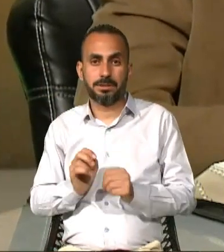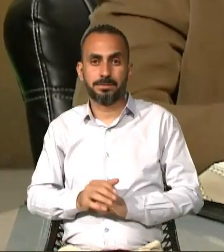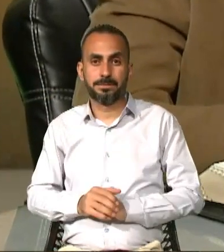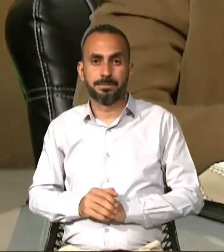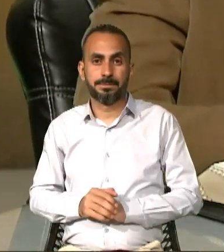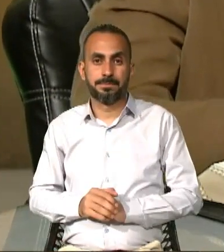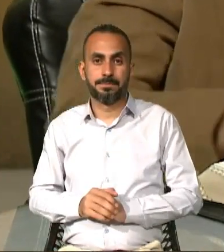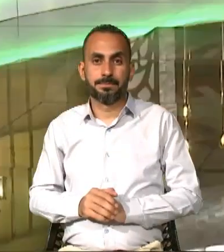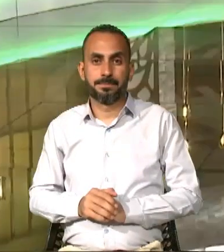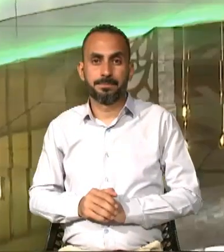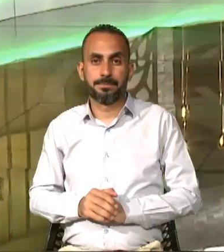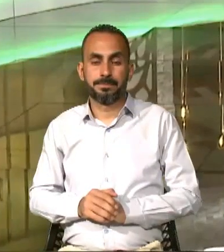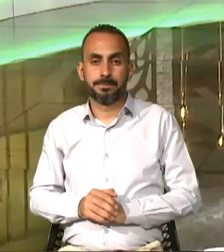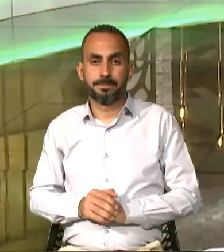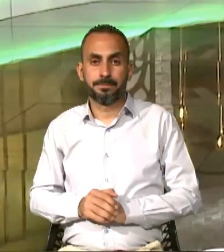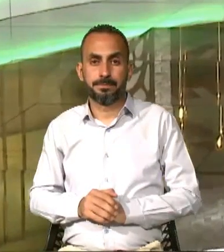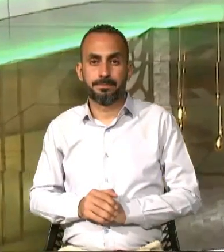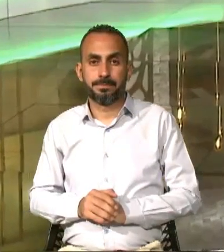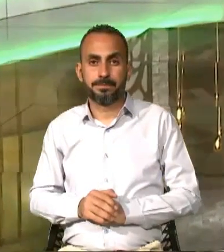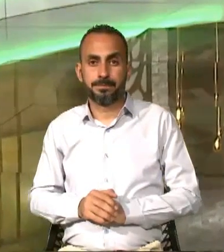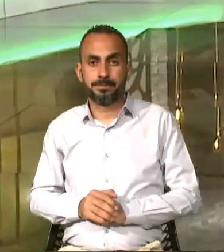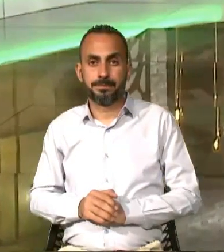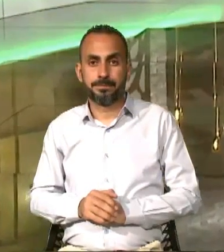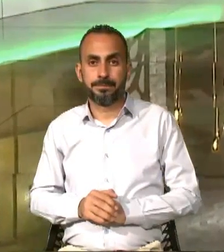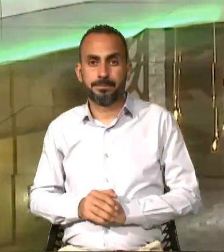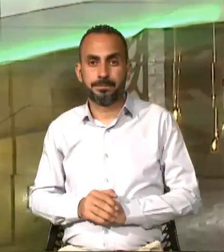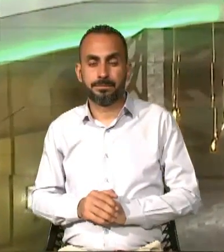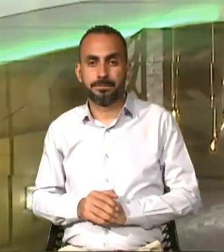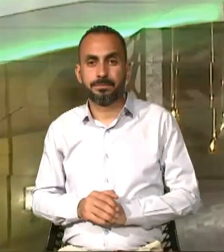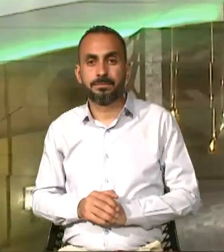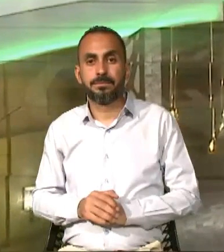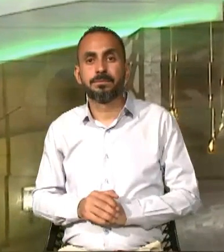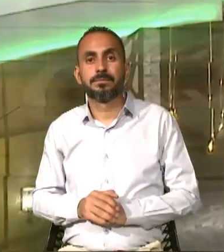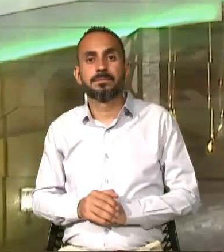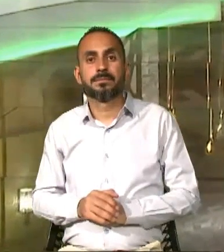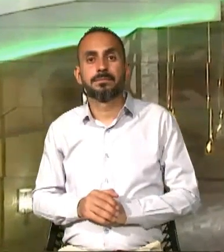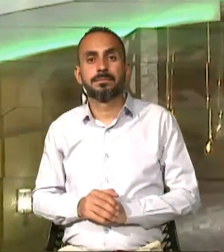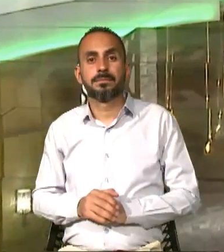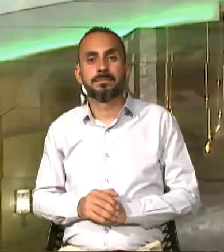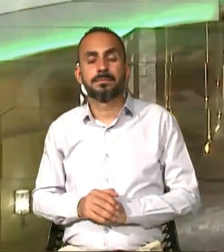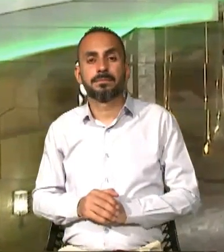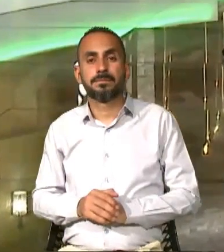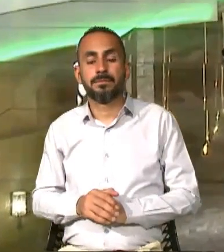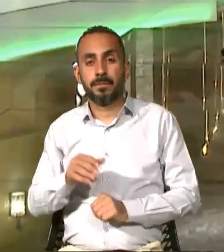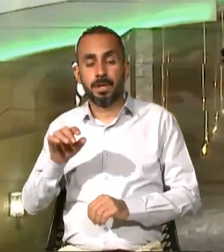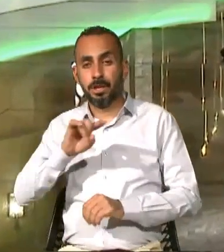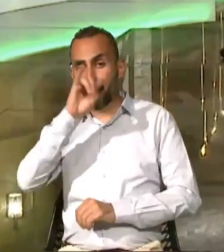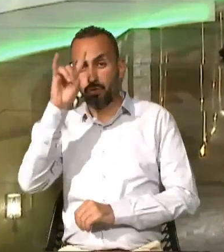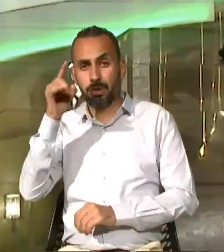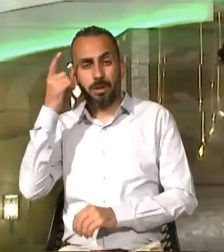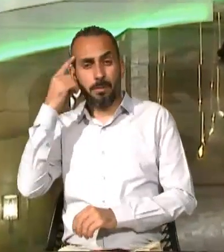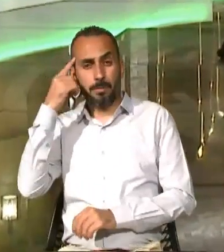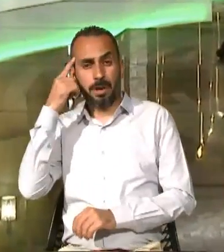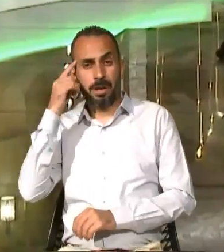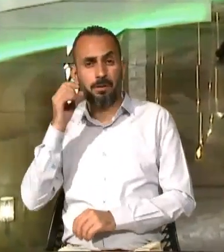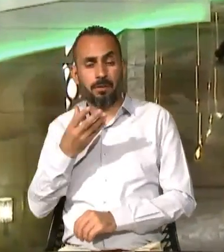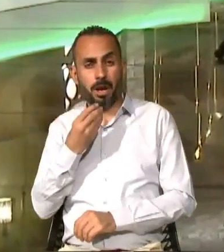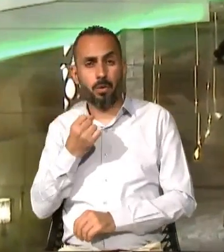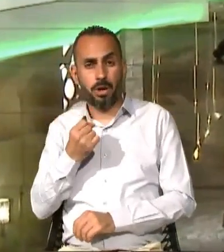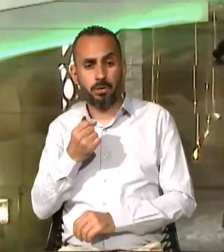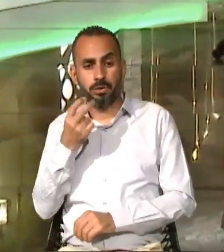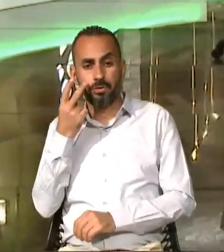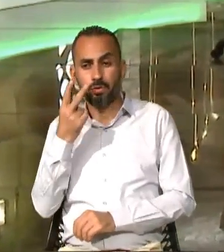وحكمة عالية قوي. فتو برودكت يعني، هو بيتنبأ، بيعرف يبص على الأحداث